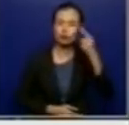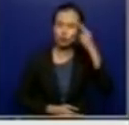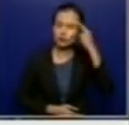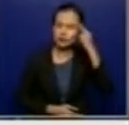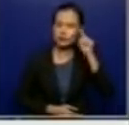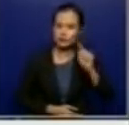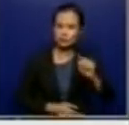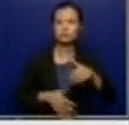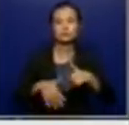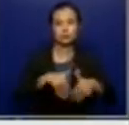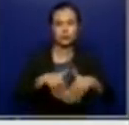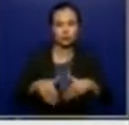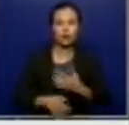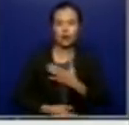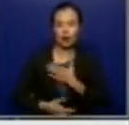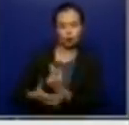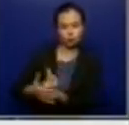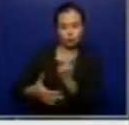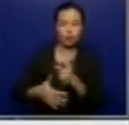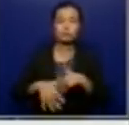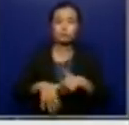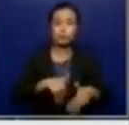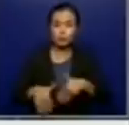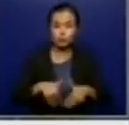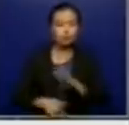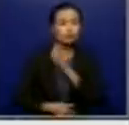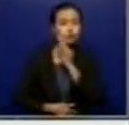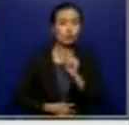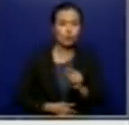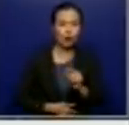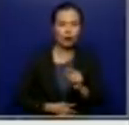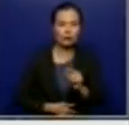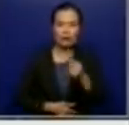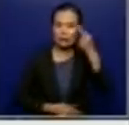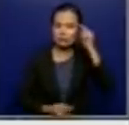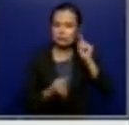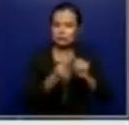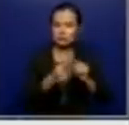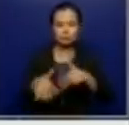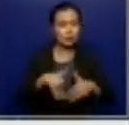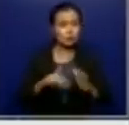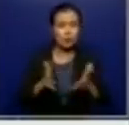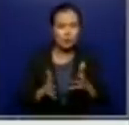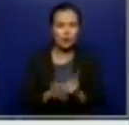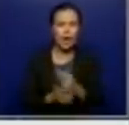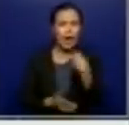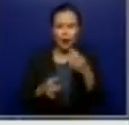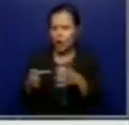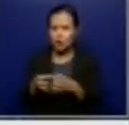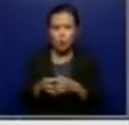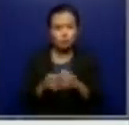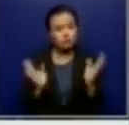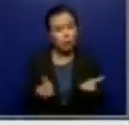พี่น้องประชาชนเราเป็นตัวแทนของพี่น้องประชาชนถ้าเรื่องนี้ท่านไม่เห็นแก่ประชาชนแล้วเนี่ยเห็นแก่ใครบางคนบางกลุ่มบางพวก